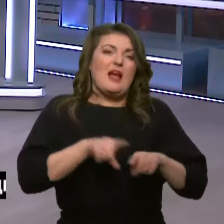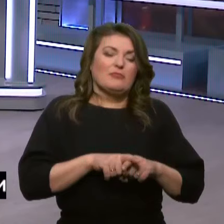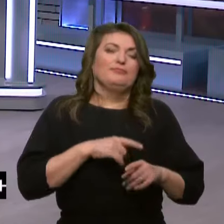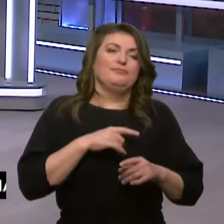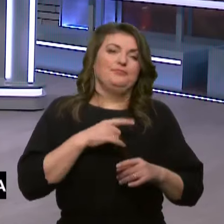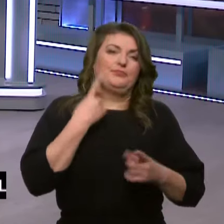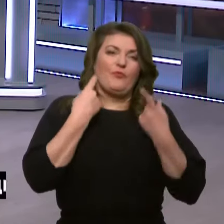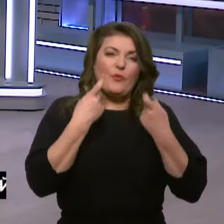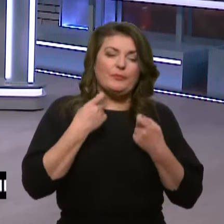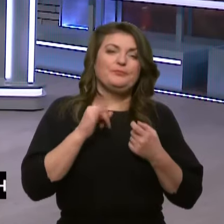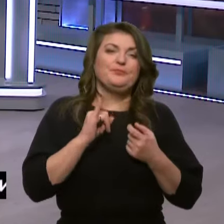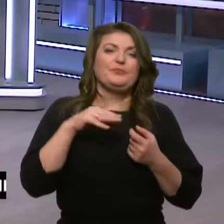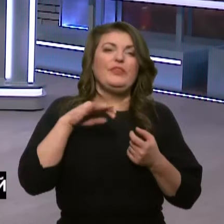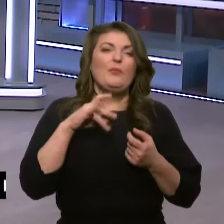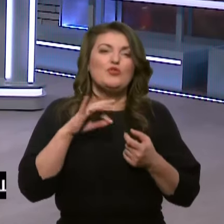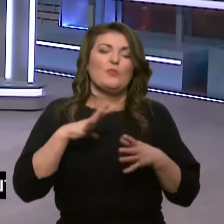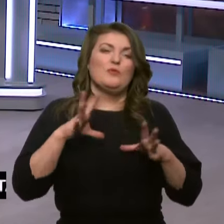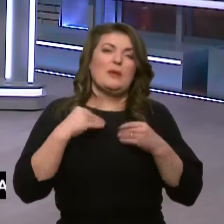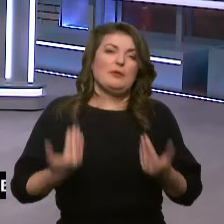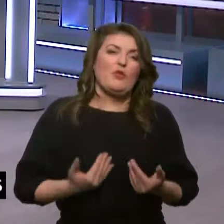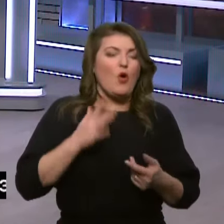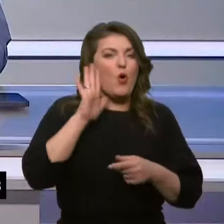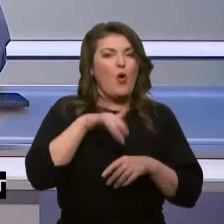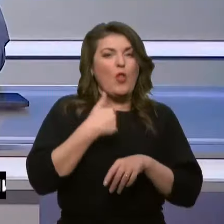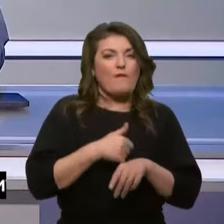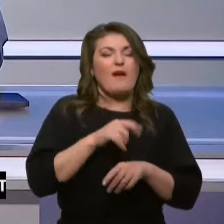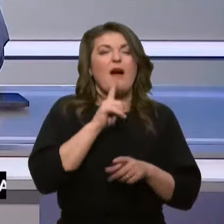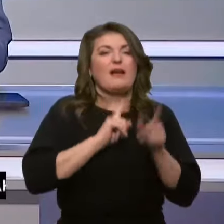таку вичерпну інформацію. Іван Тимочко з нами був наживо, голова Ради резервістів сухопутних військ.